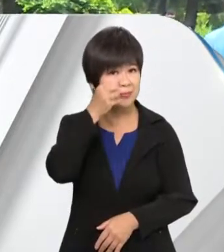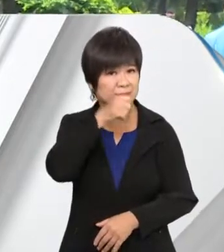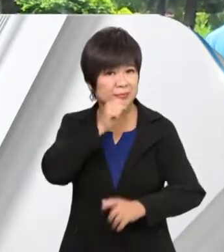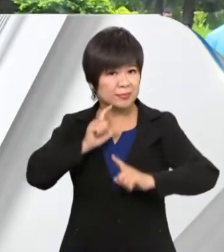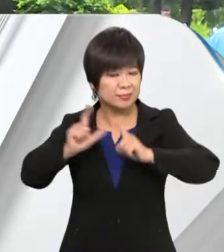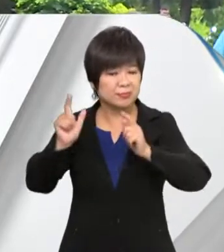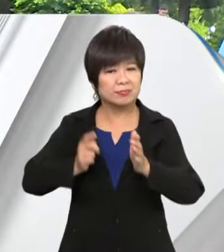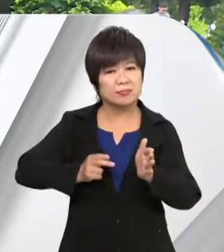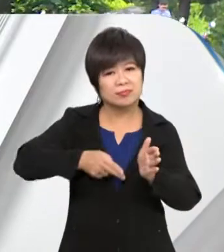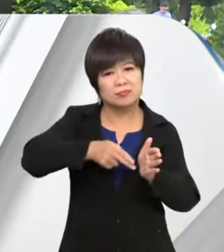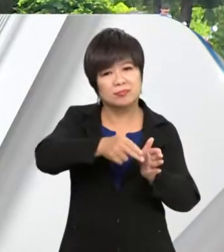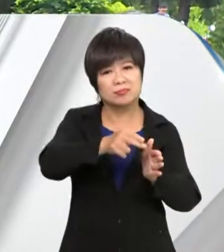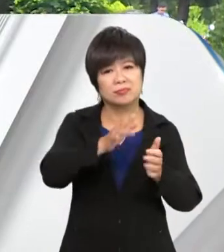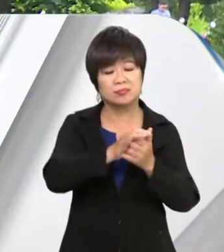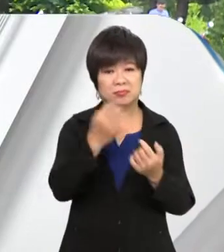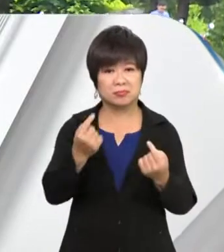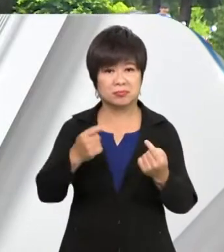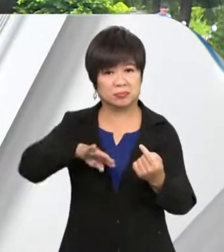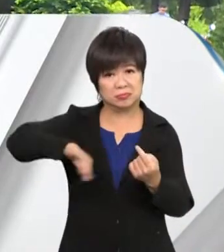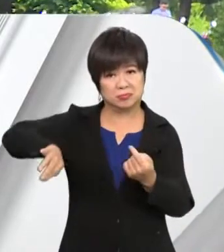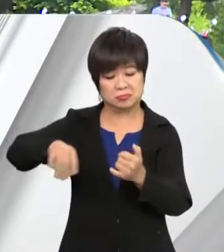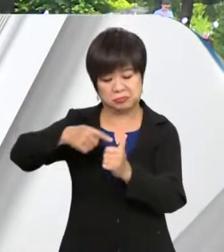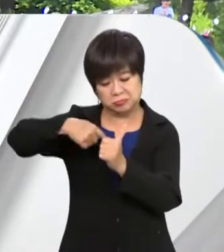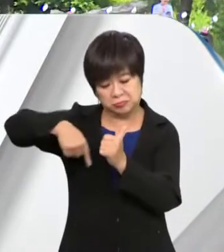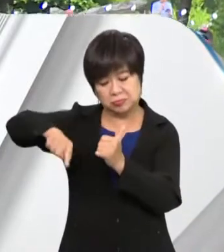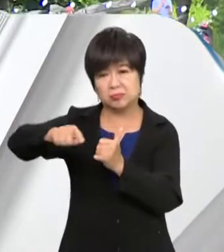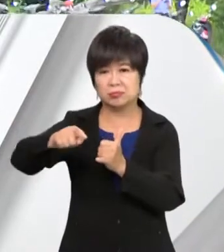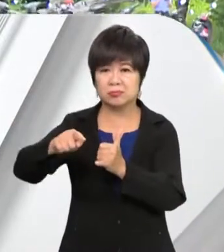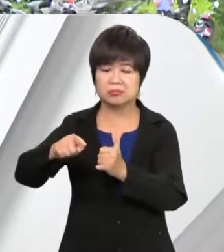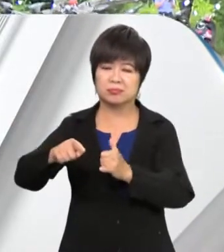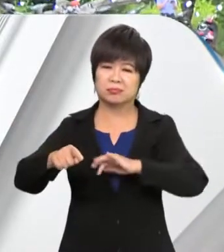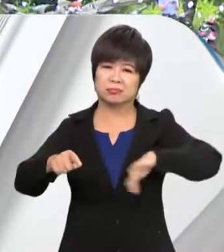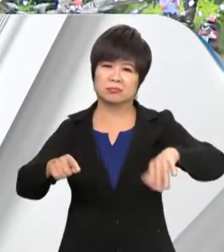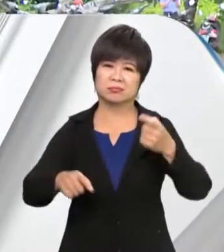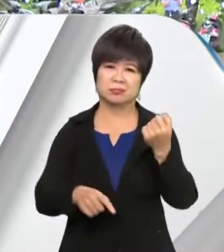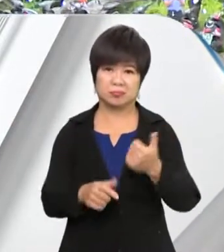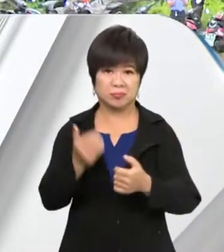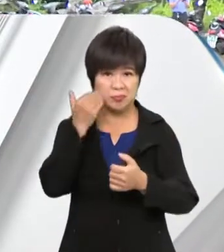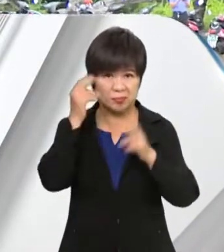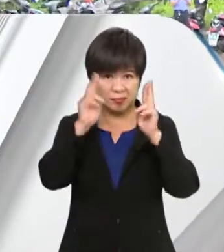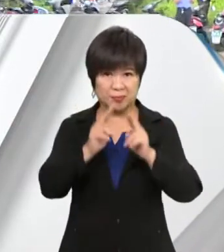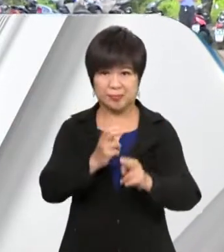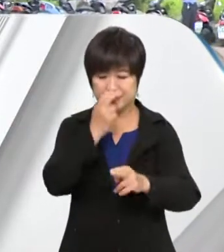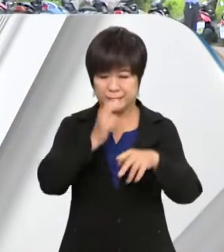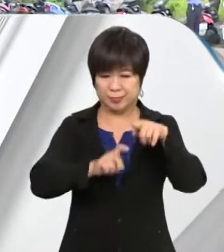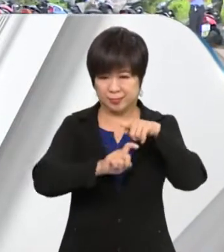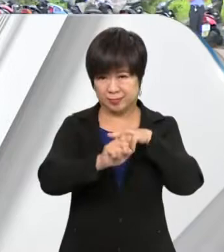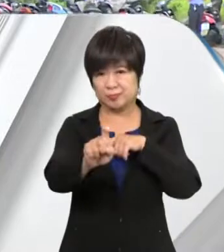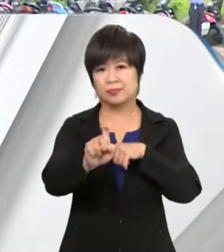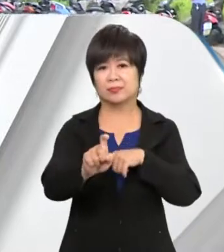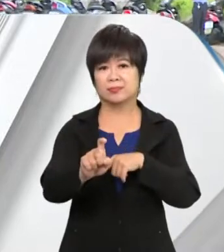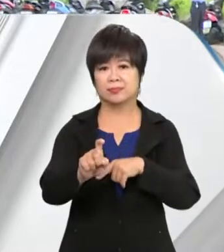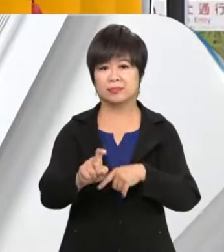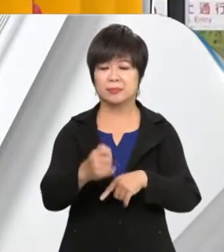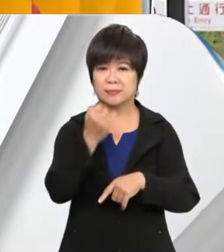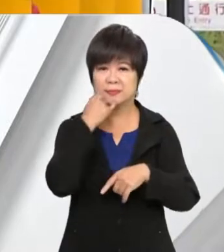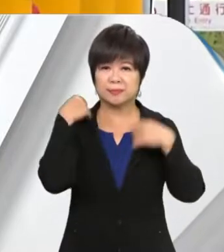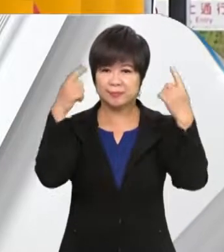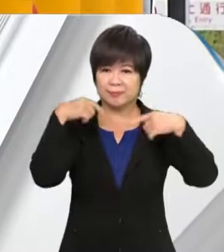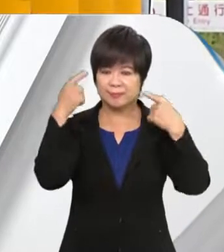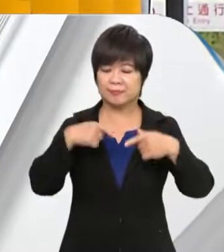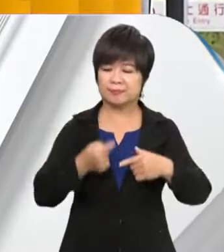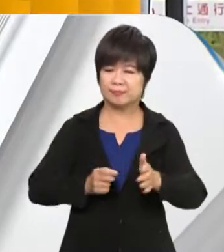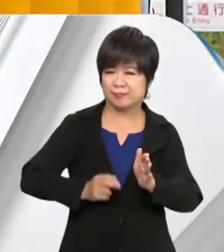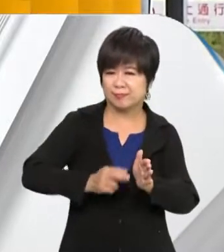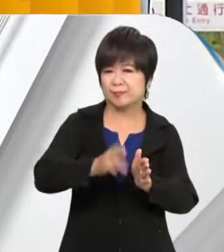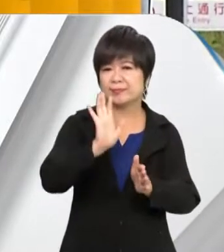车相对西部是比较少，假如有电气化的话，会更频繁。 铁道局也